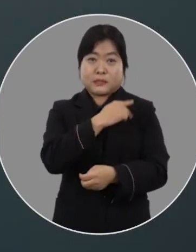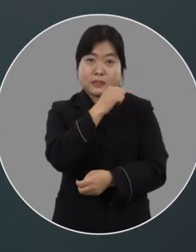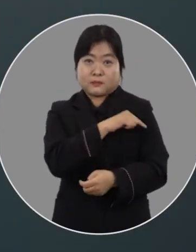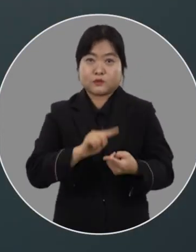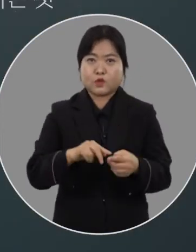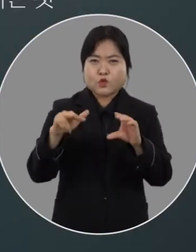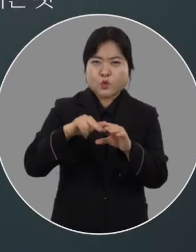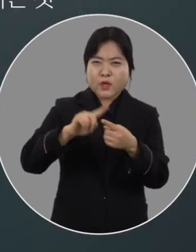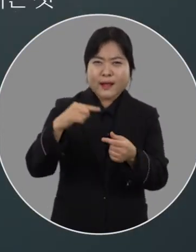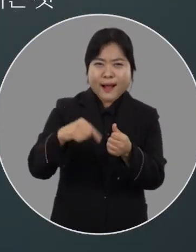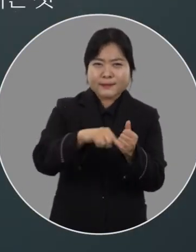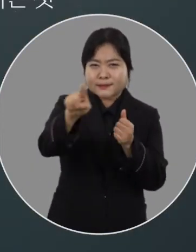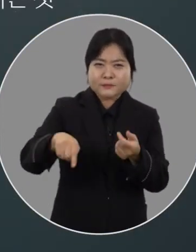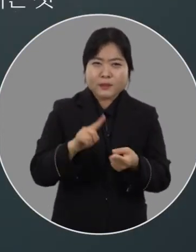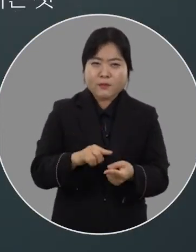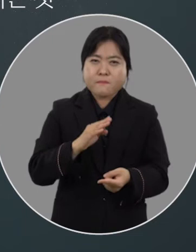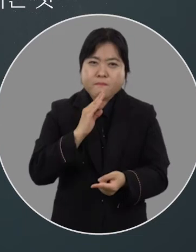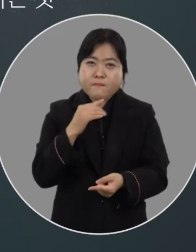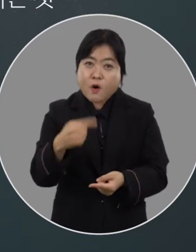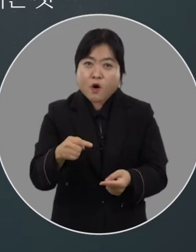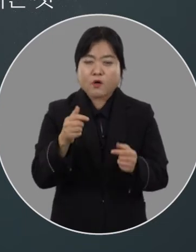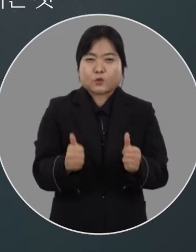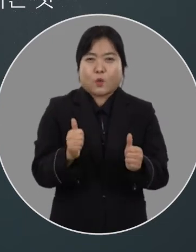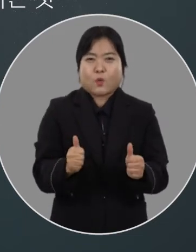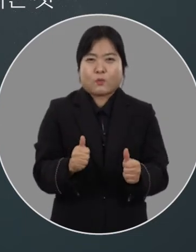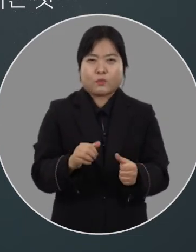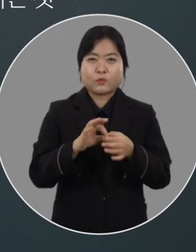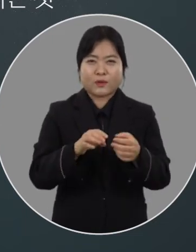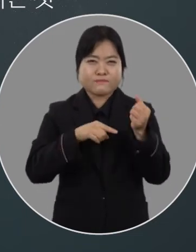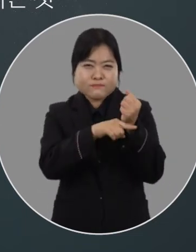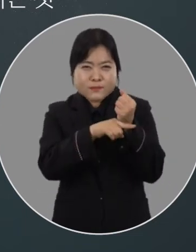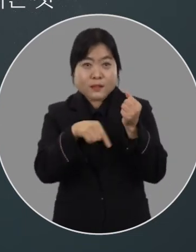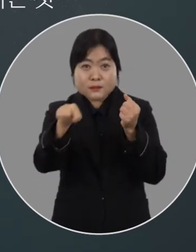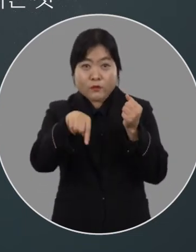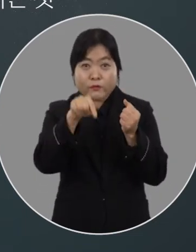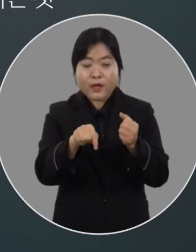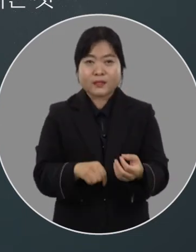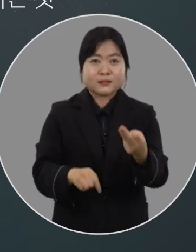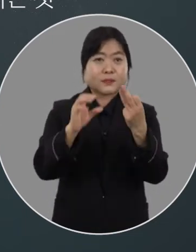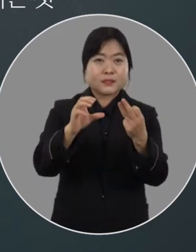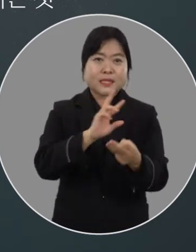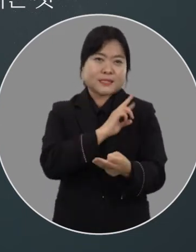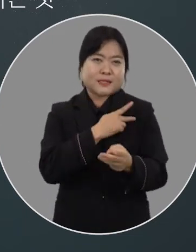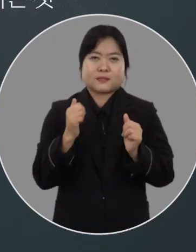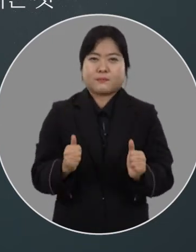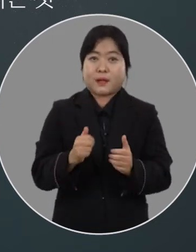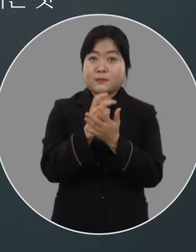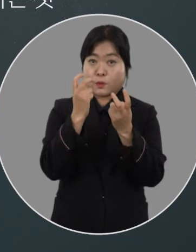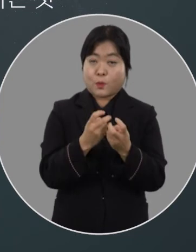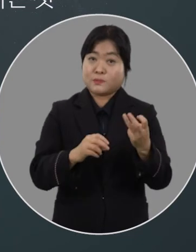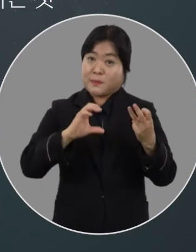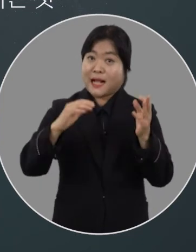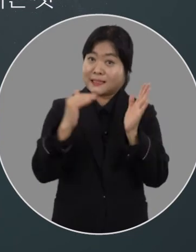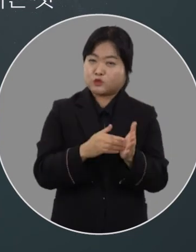어떠한 종교에 대한 가르침이 옳은지를 재판을 통해서 따지는 것이었는데 13세기의 이단 심판제도까지만